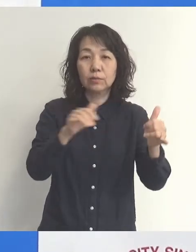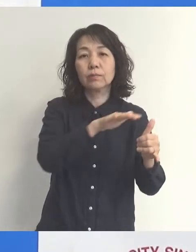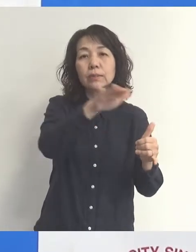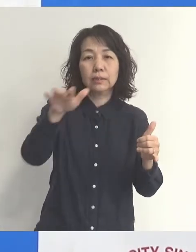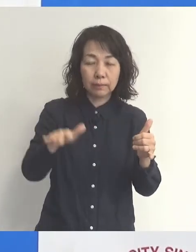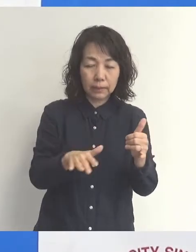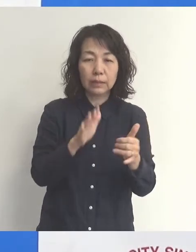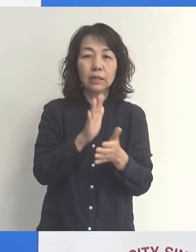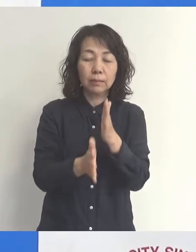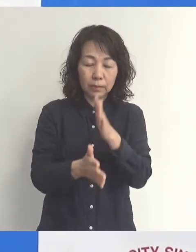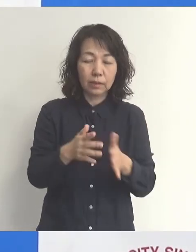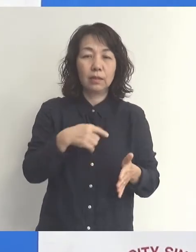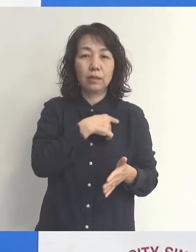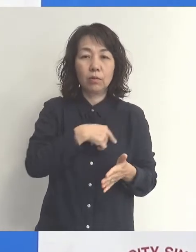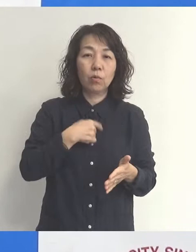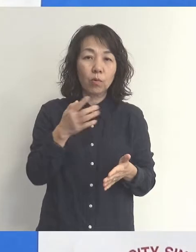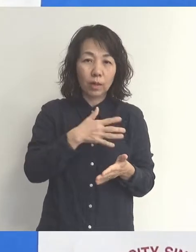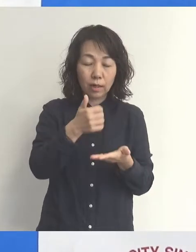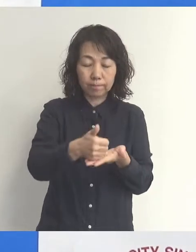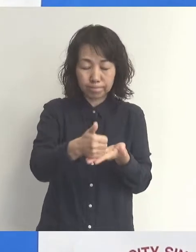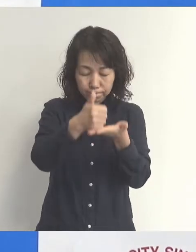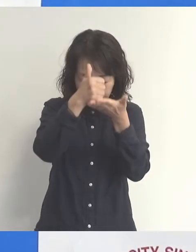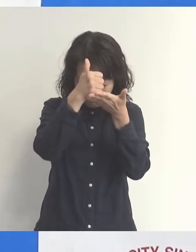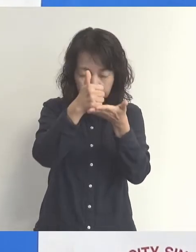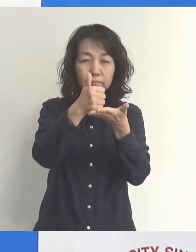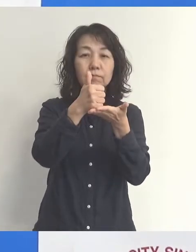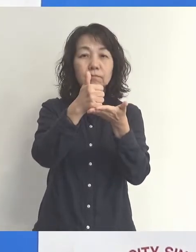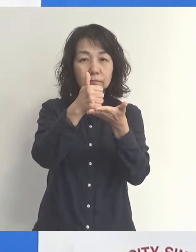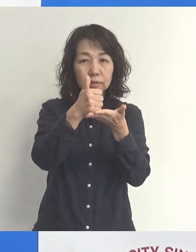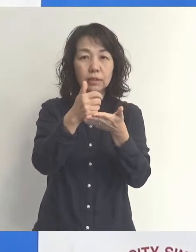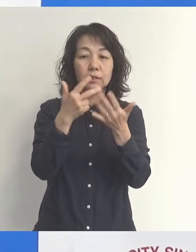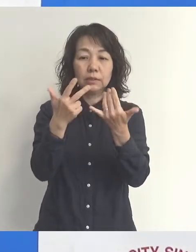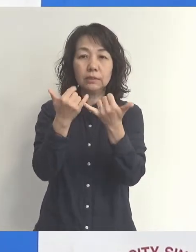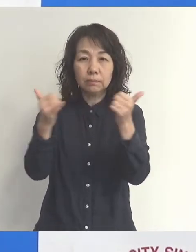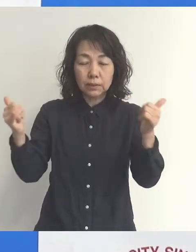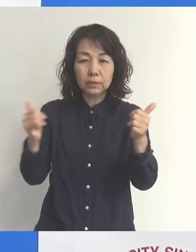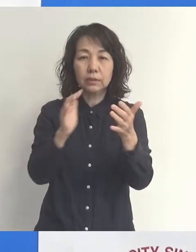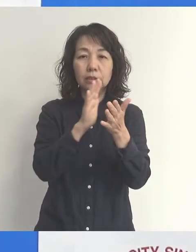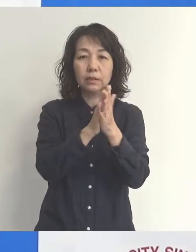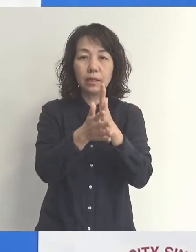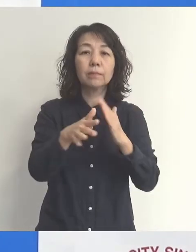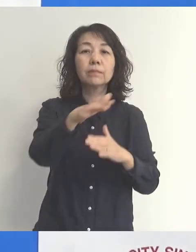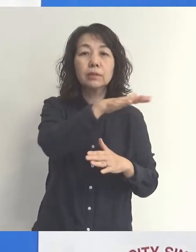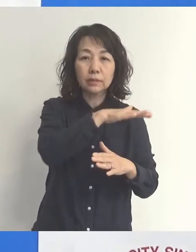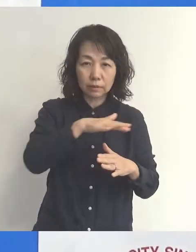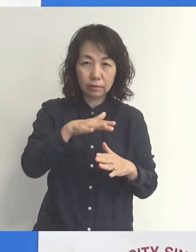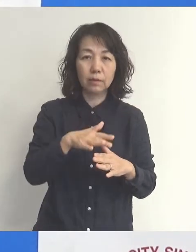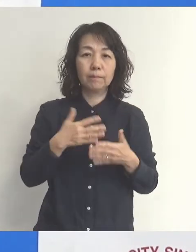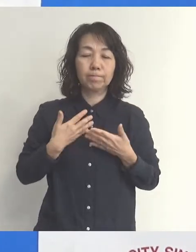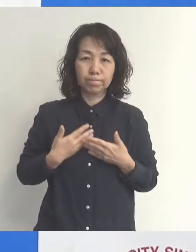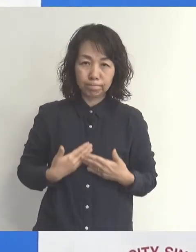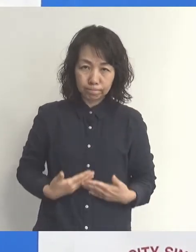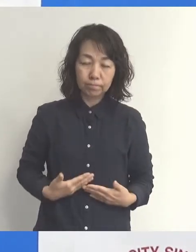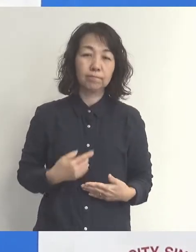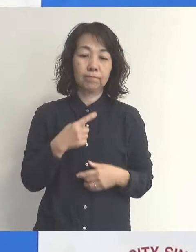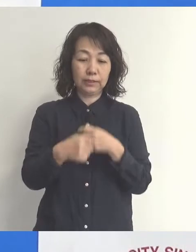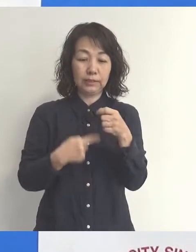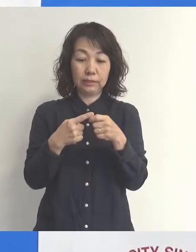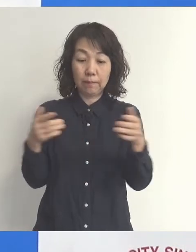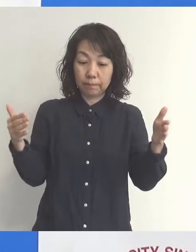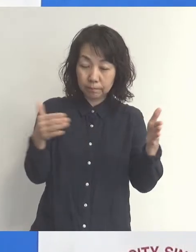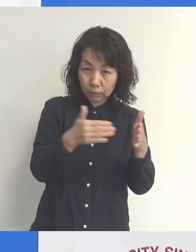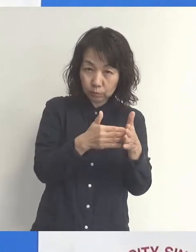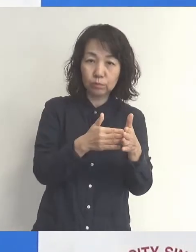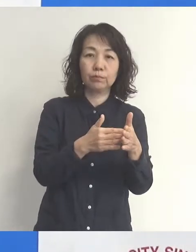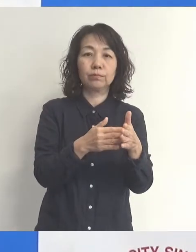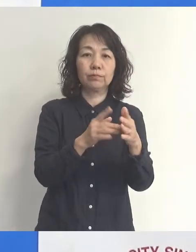て心から敬意を表するとともに、市民県民の皆様が穏やかな年の瀬、そして新年